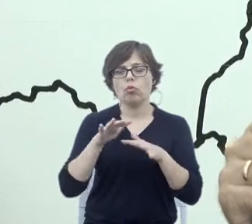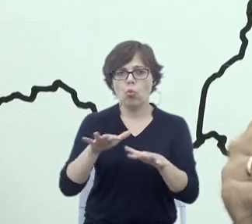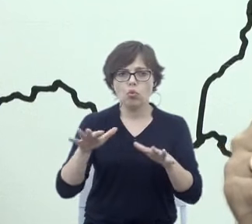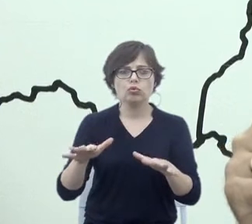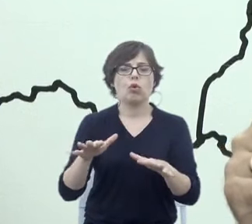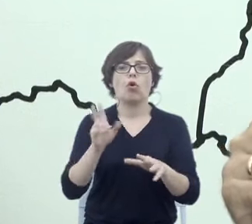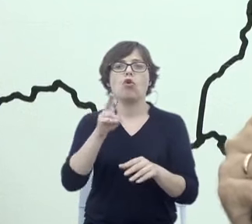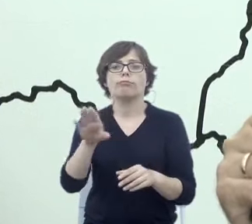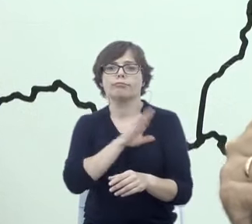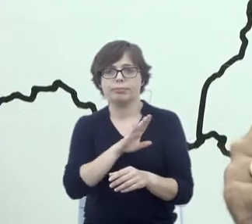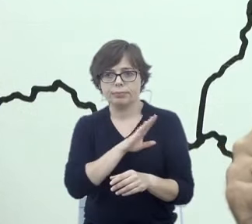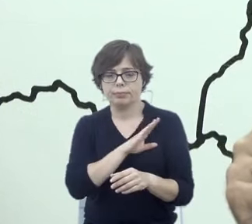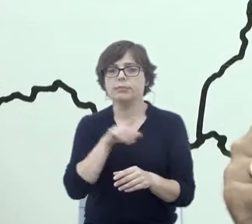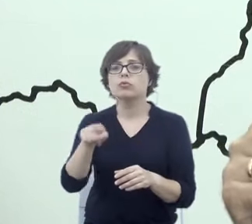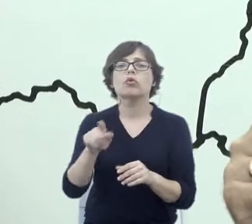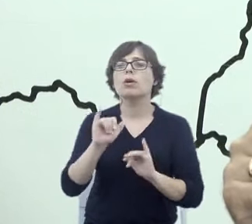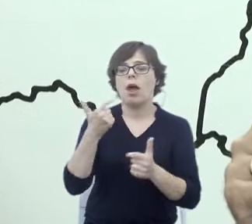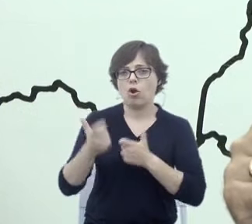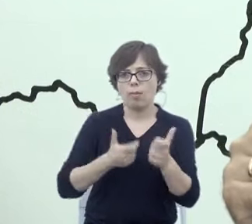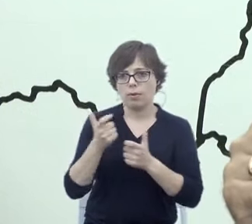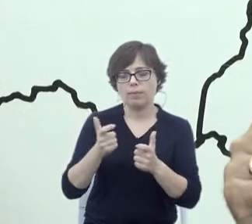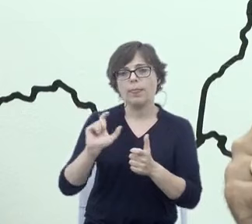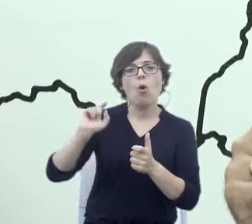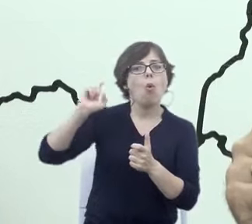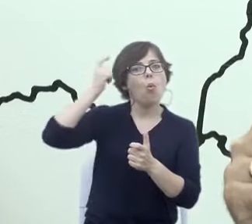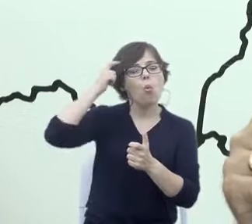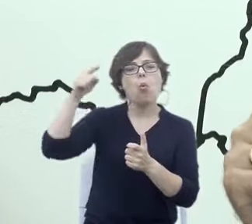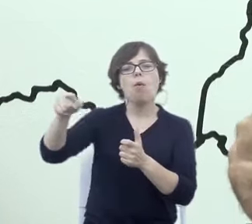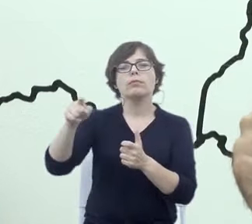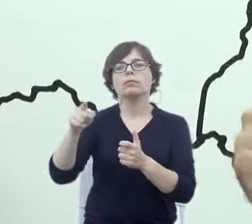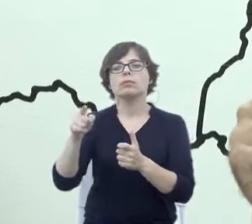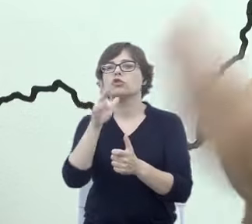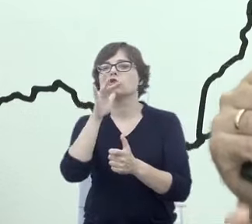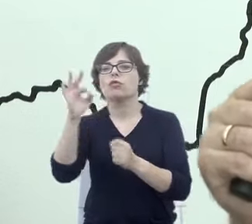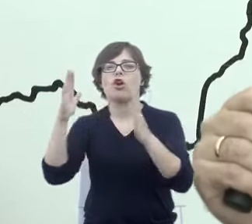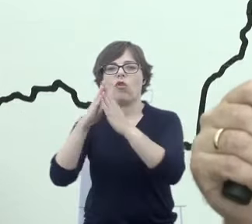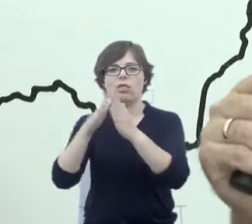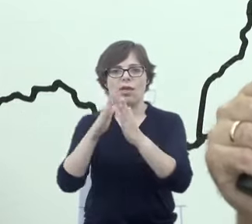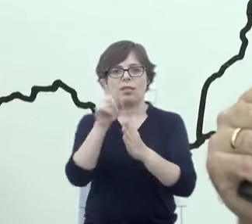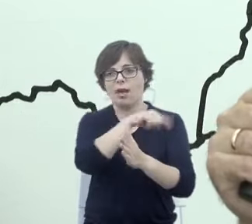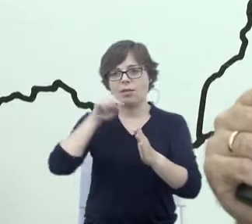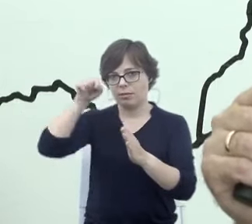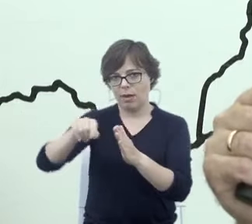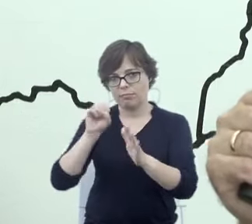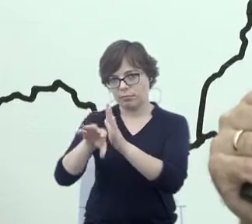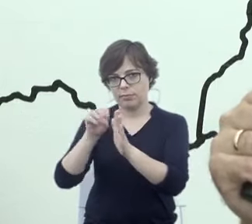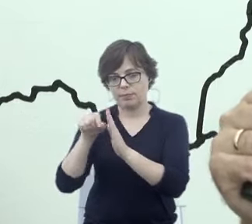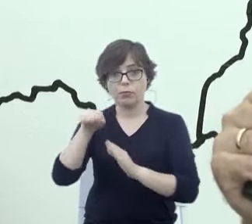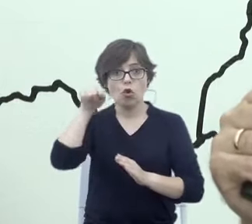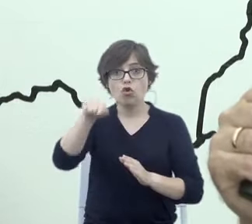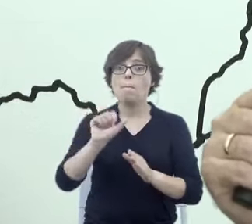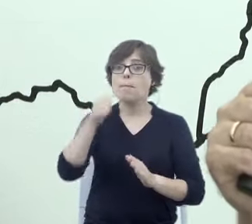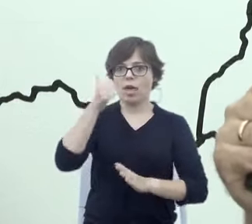ofiar, zapędzając do głównej synagogi. I to jest pierwsze miejsce na Podlesiu,